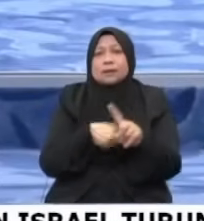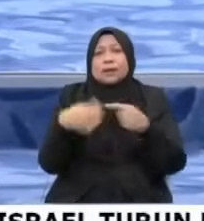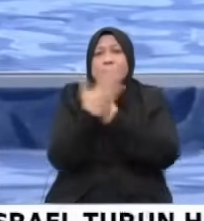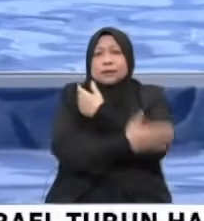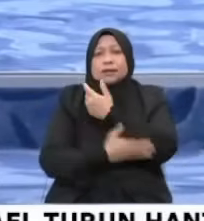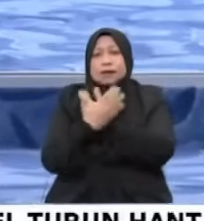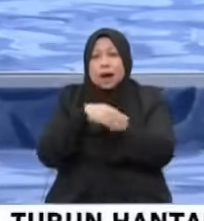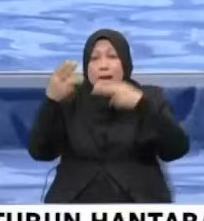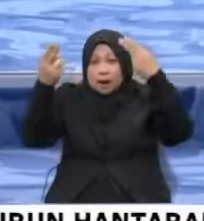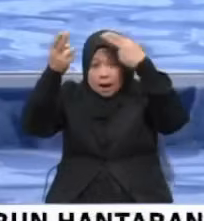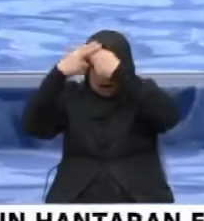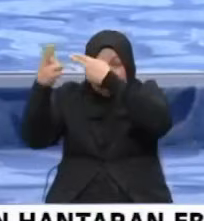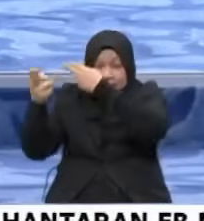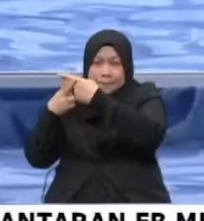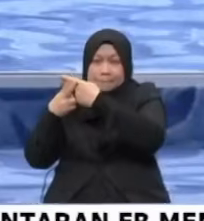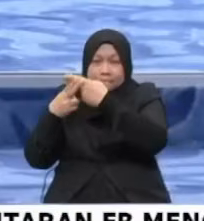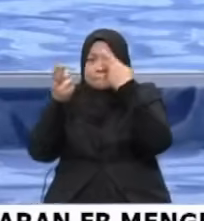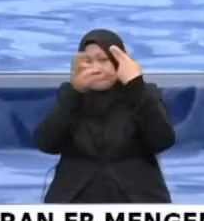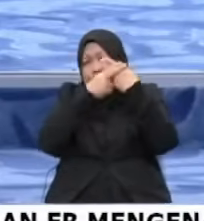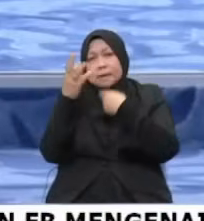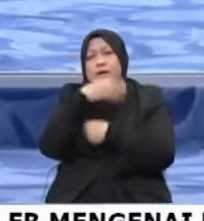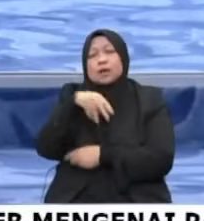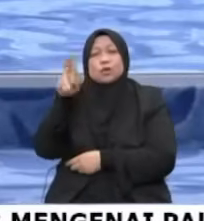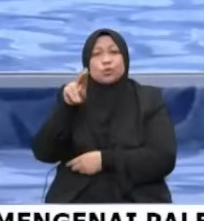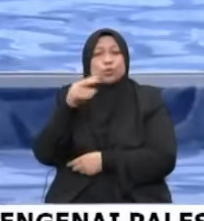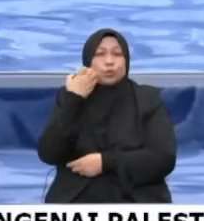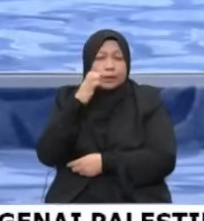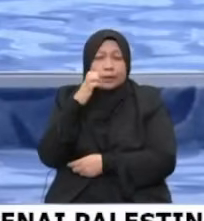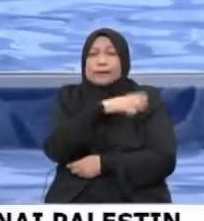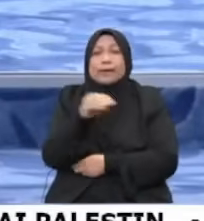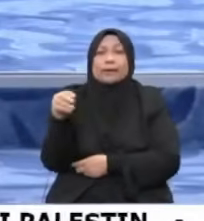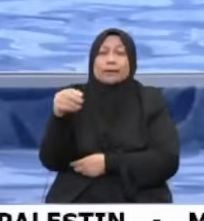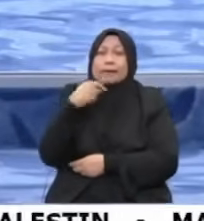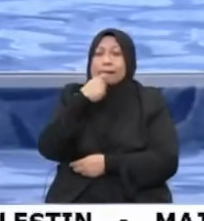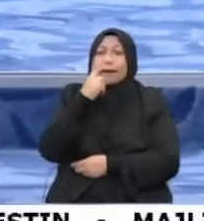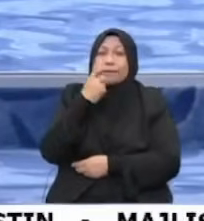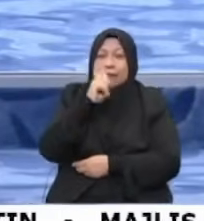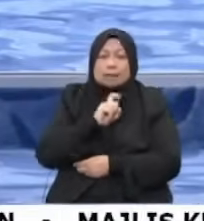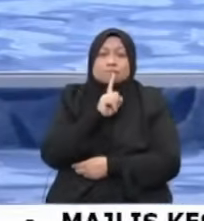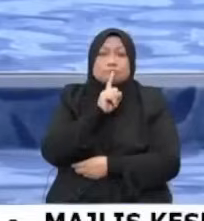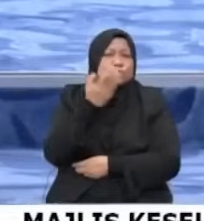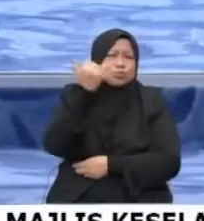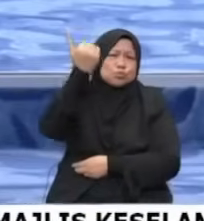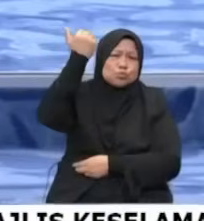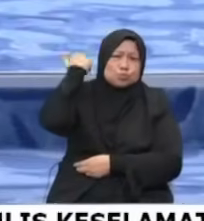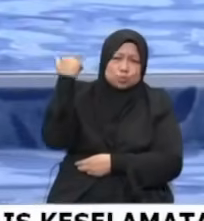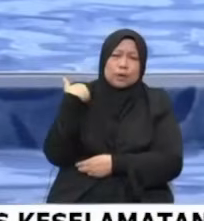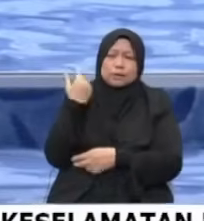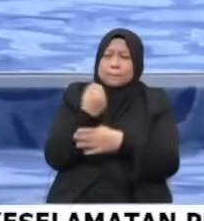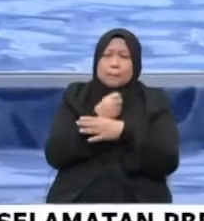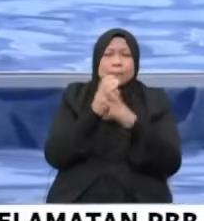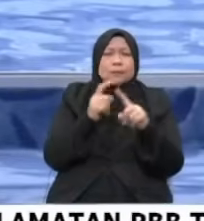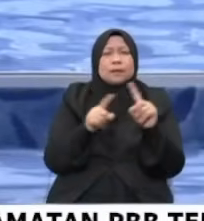negara-negara Arab khusus khusnya Arab Saudi dan UAE dan Qatar yang dulu ada melabur tapi agak tahap yang